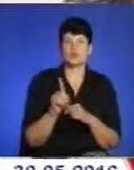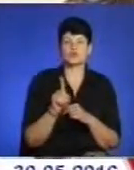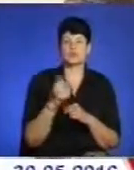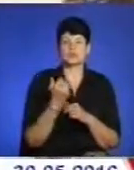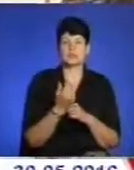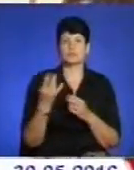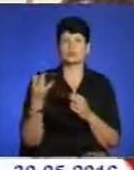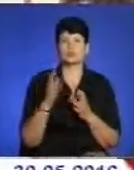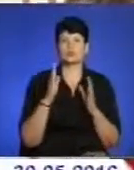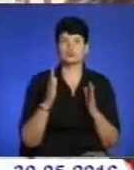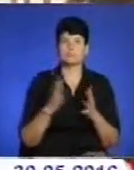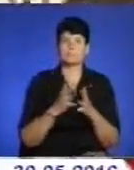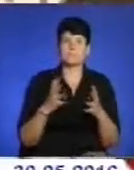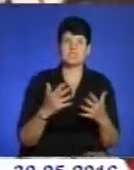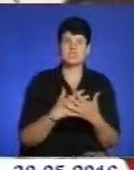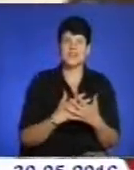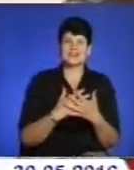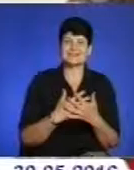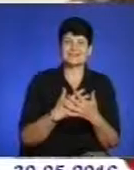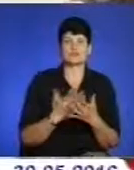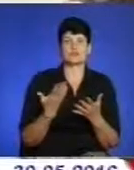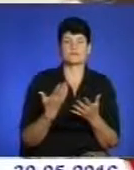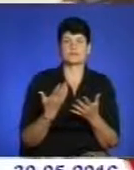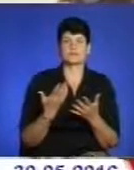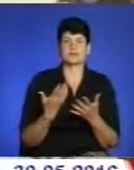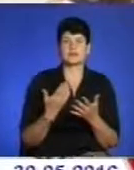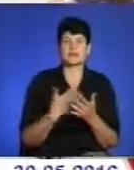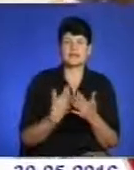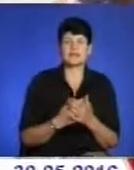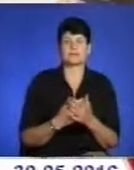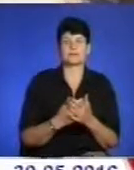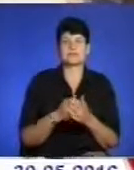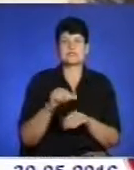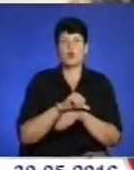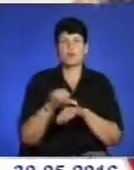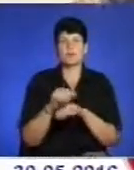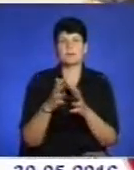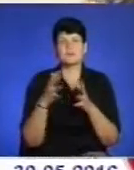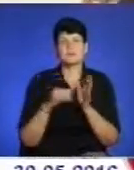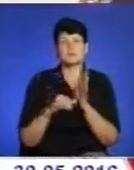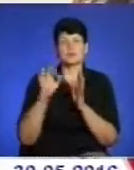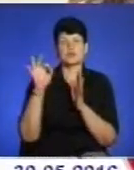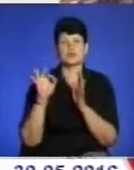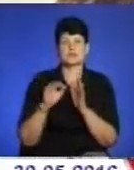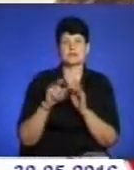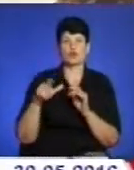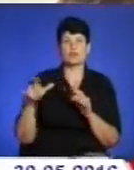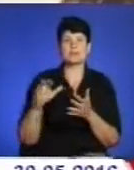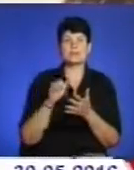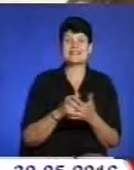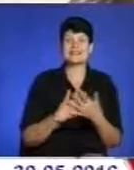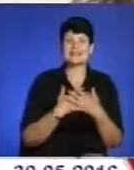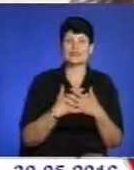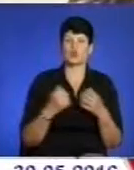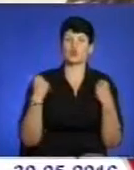стало, як це буде і що це буде. Організатори сподіваються, що цей забіг стане у Тернополі доброю традицією. Привернути увагу